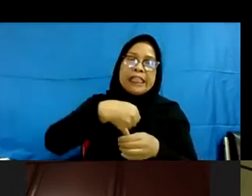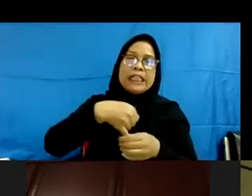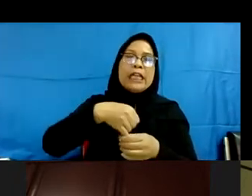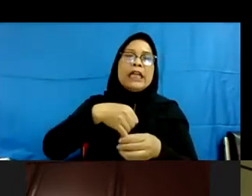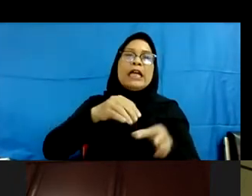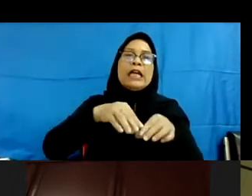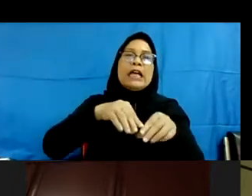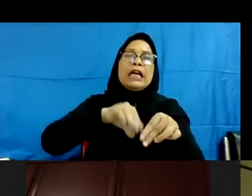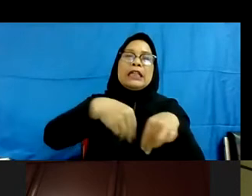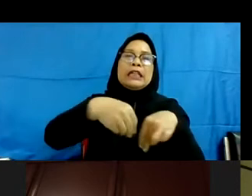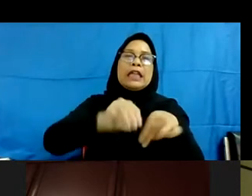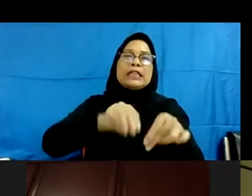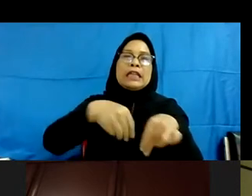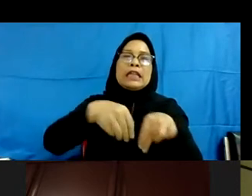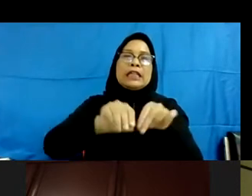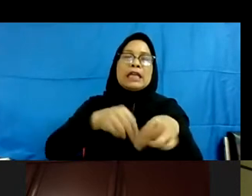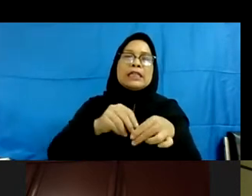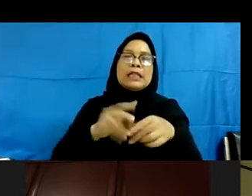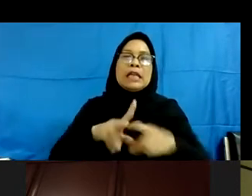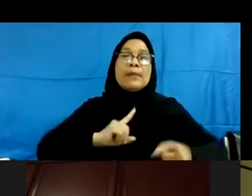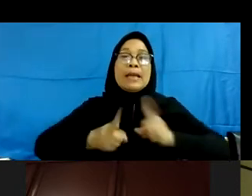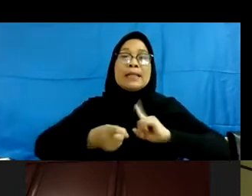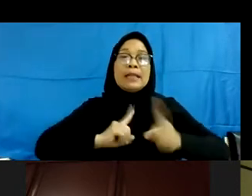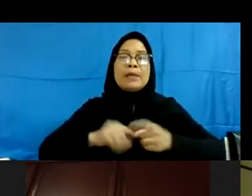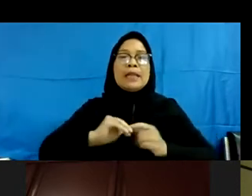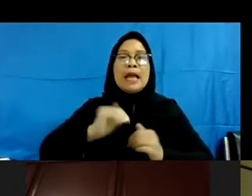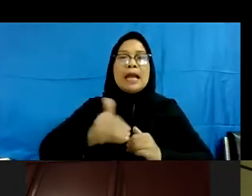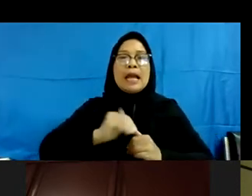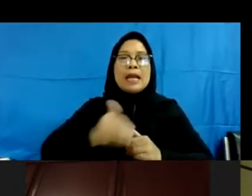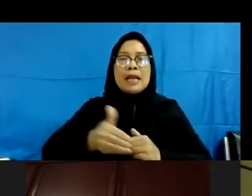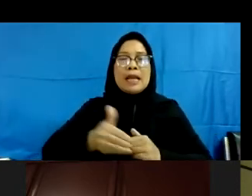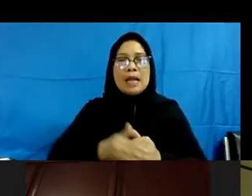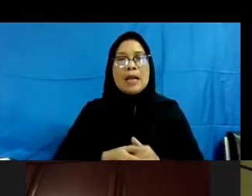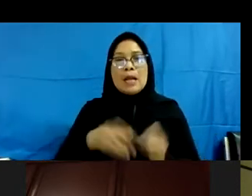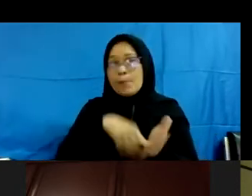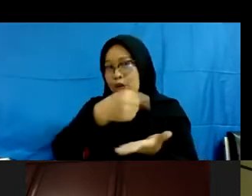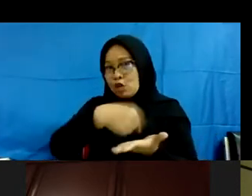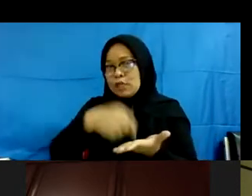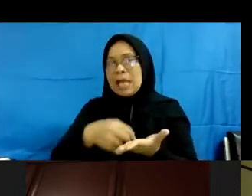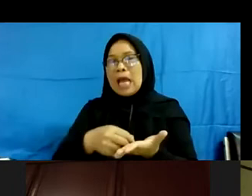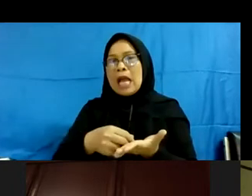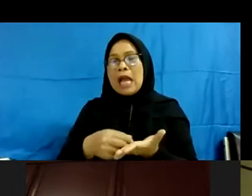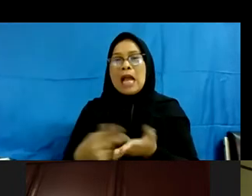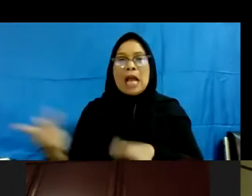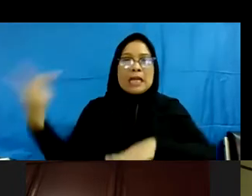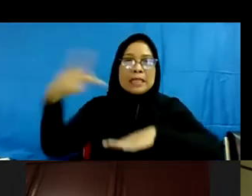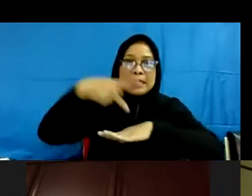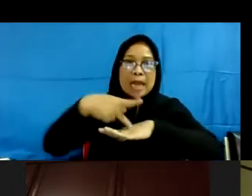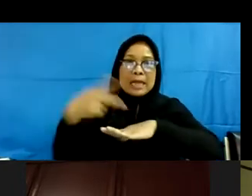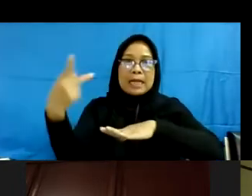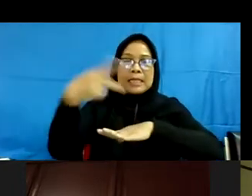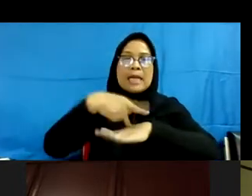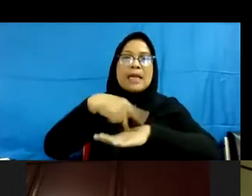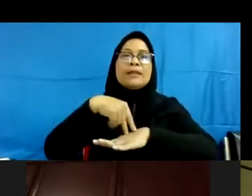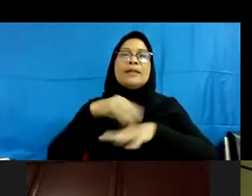kertas-kertas yang isinya dari masing-masing anak front office gitu, menuliskan pesan-kesan untuk manajer kami. Dan kertas yang